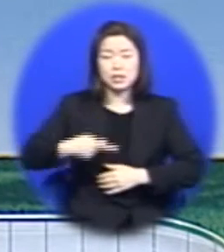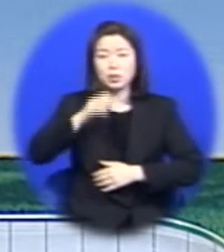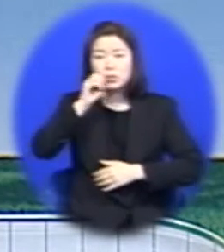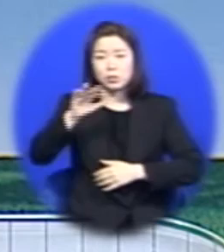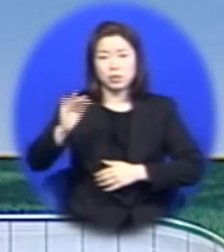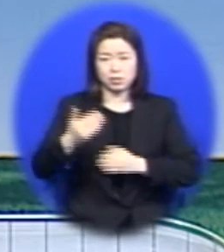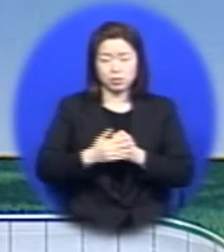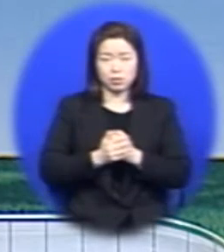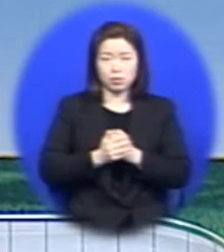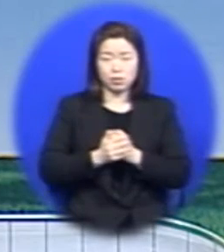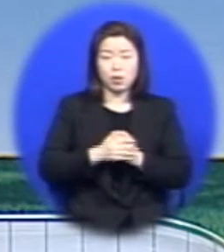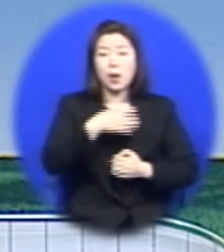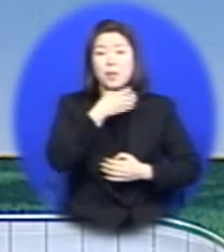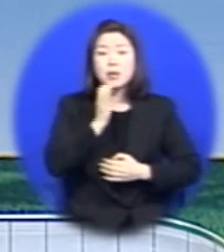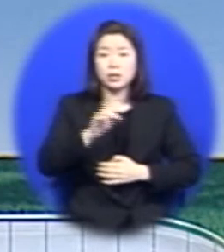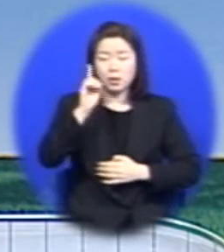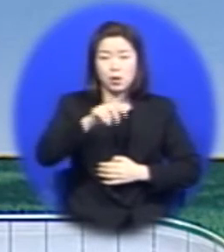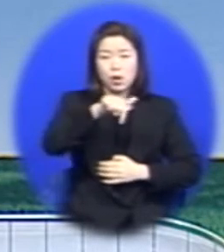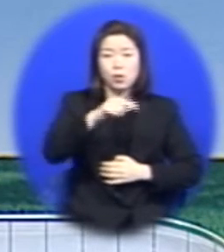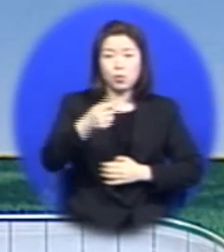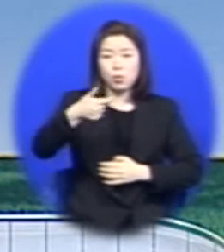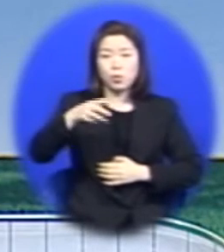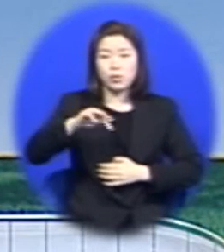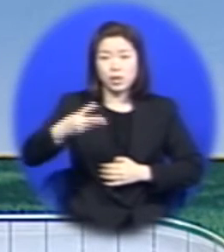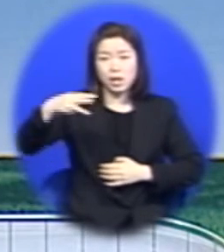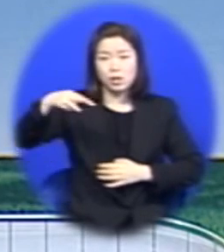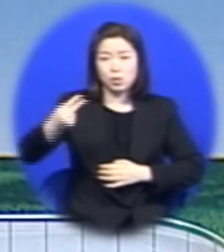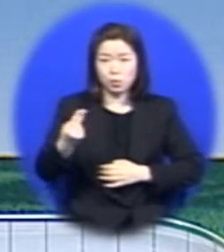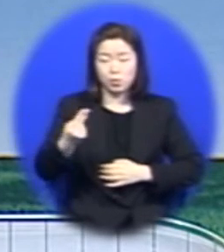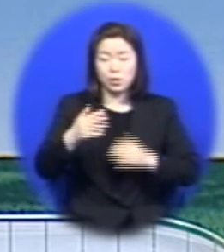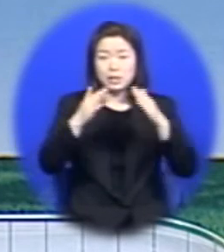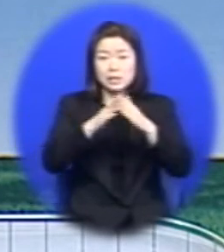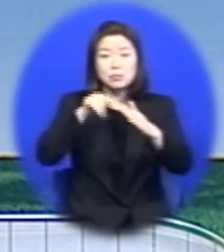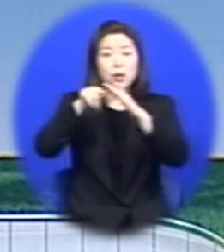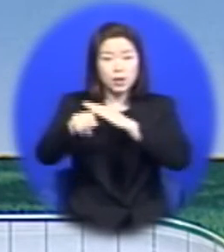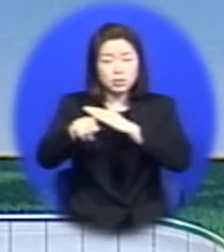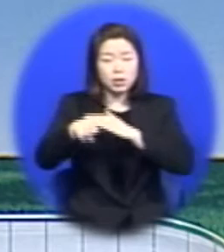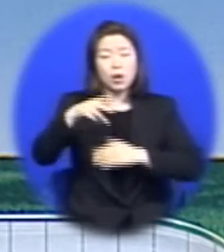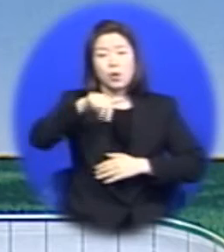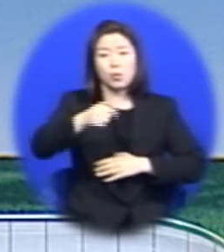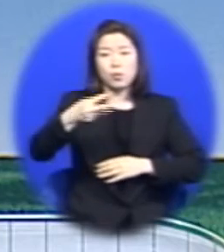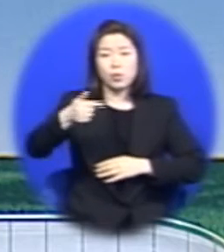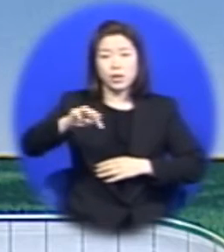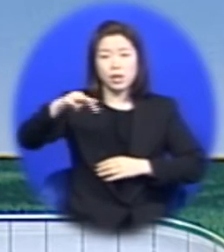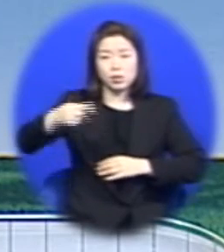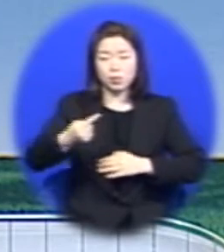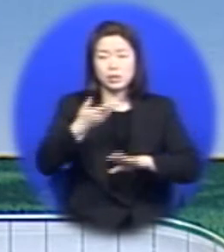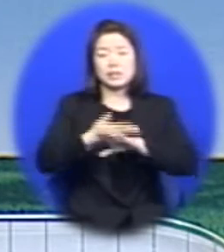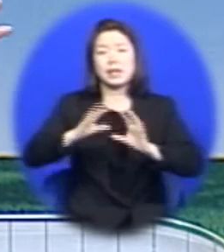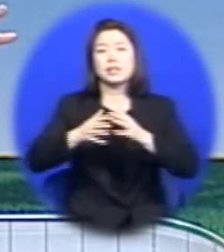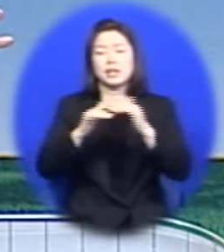베드로가 한 번은 고넬료의 집에 갔습니다. 고넬료는 이방인입니다. 그런데 복음을 전하는데